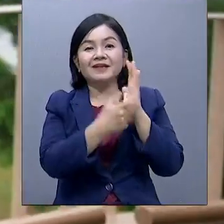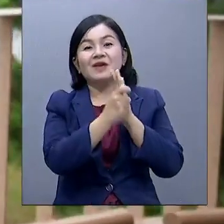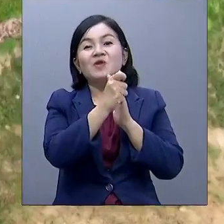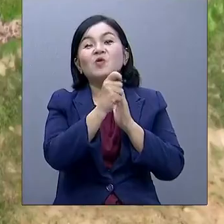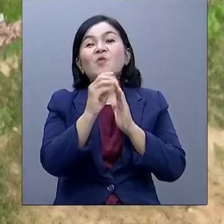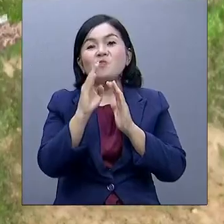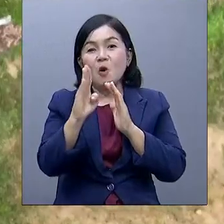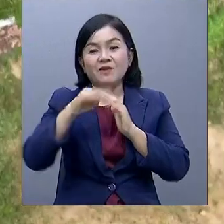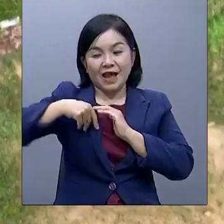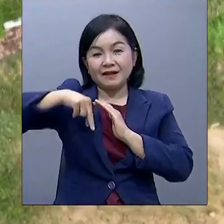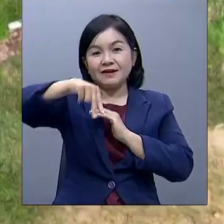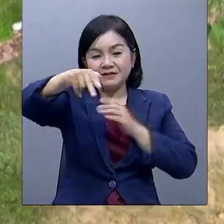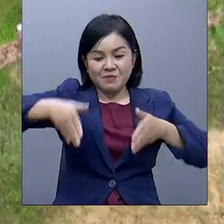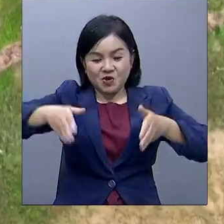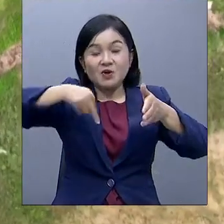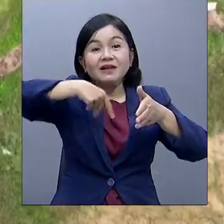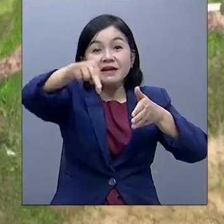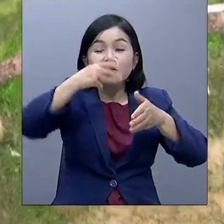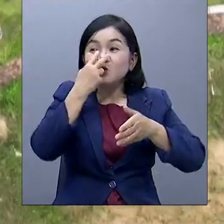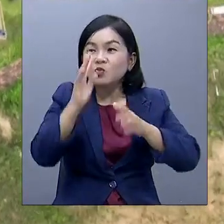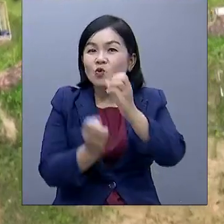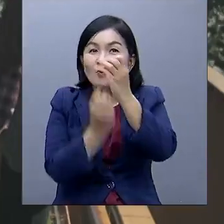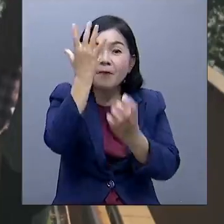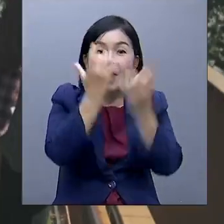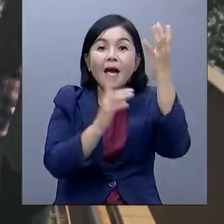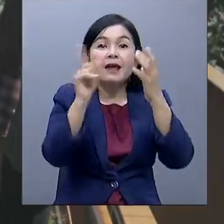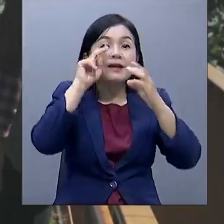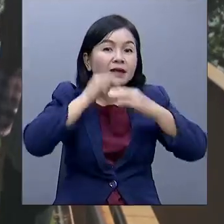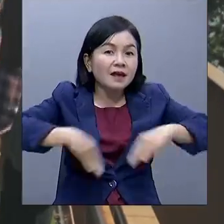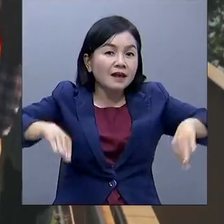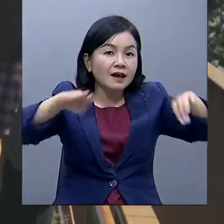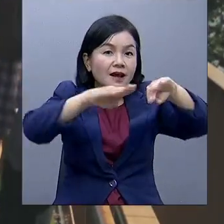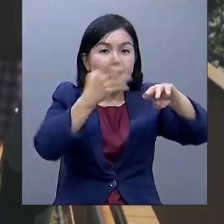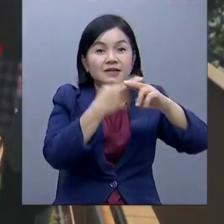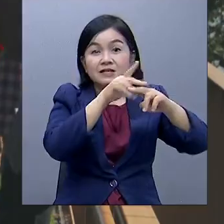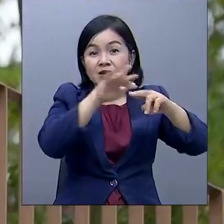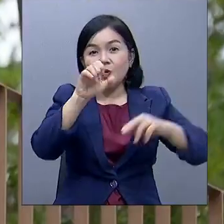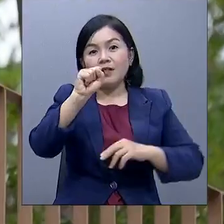Nature Walkway ครับเป็นเส้นทางเดินชมธรรมชาติที่เขื่อนสิรินธรครับ